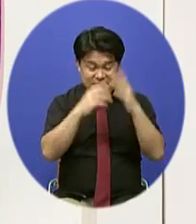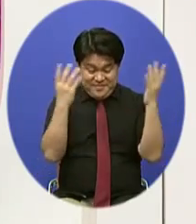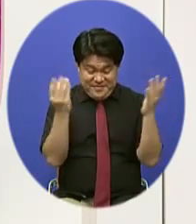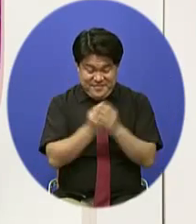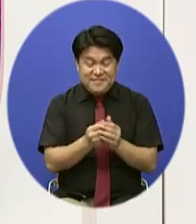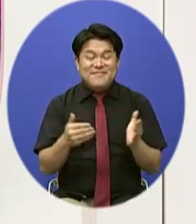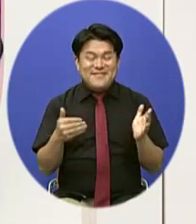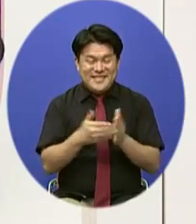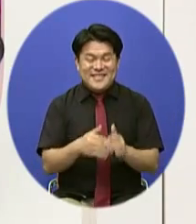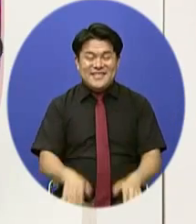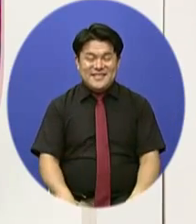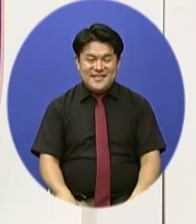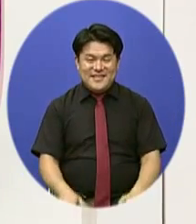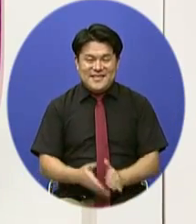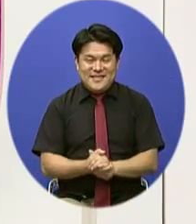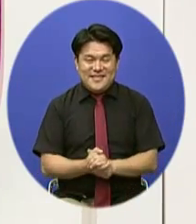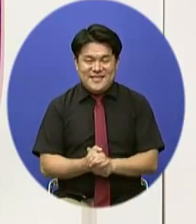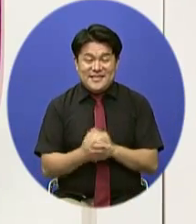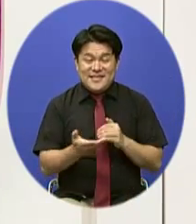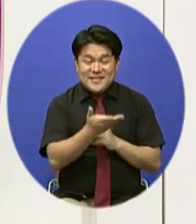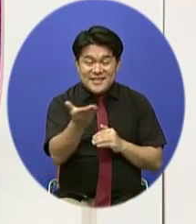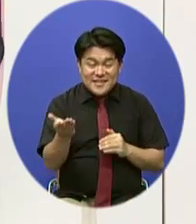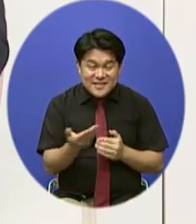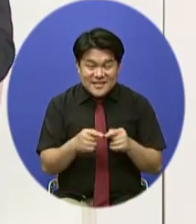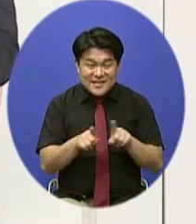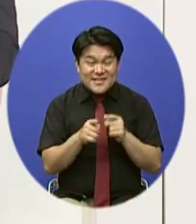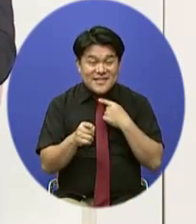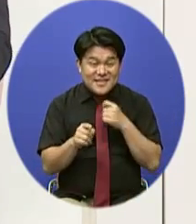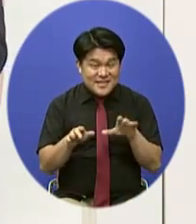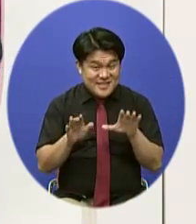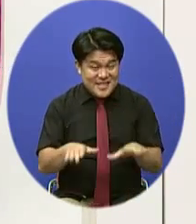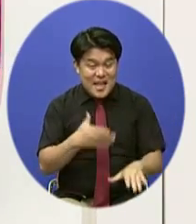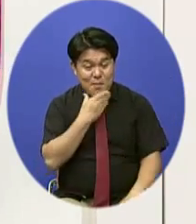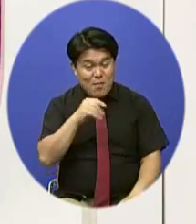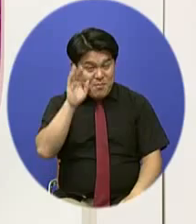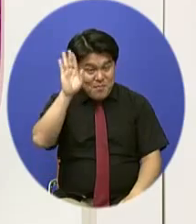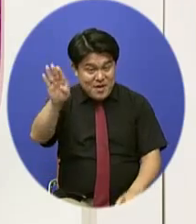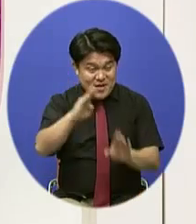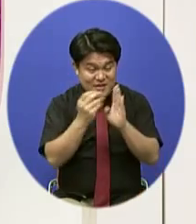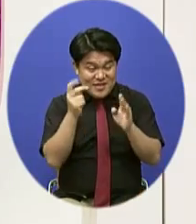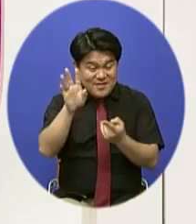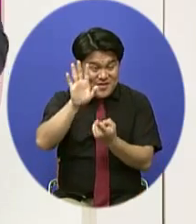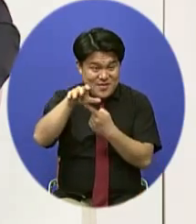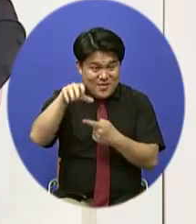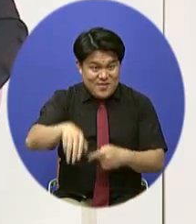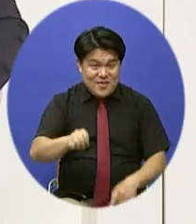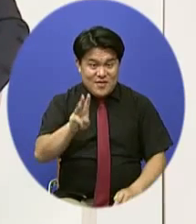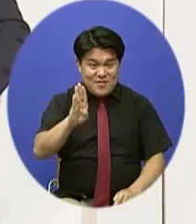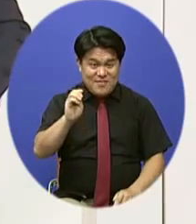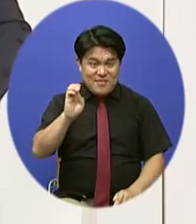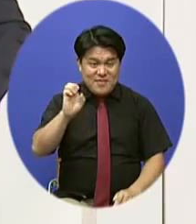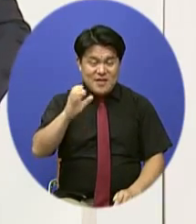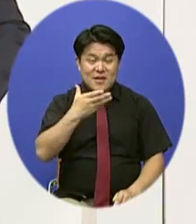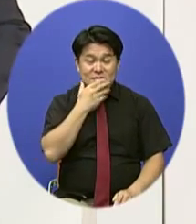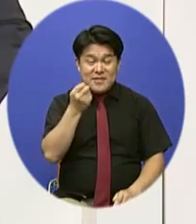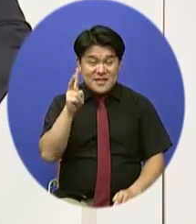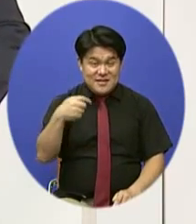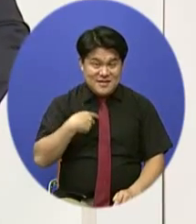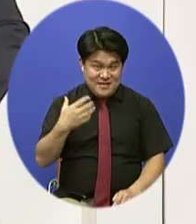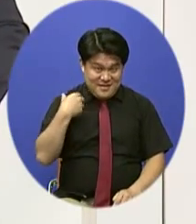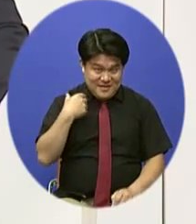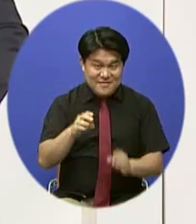순서는 여기까지입니다. 자, 여러분과 함께했던 이 시간 행복한 미래를 여는 네. 방송 WBC 네.